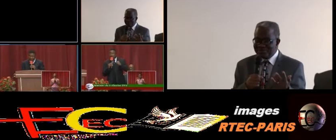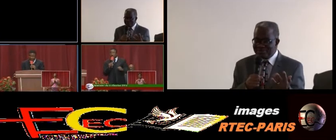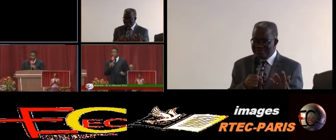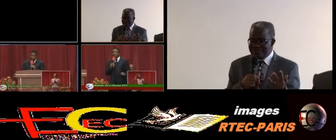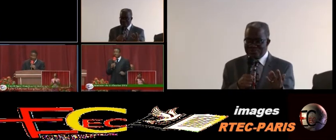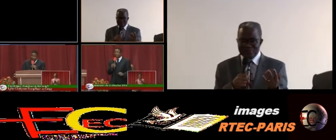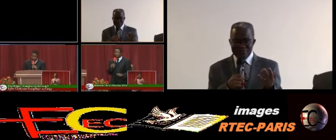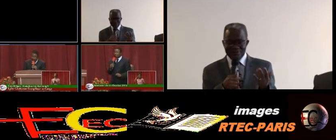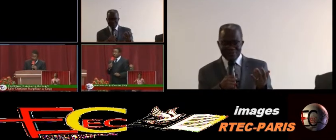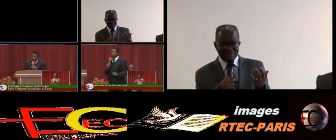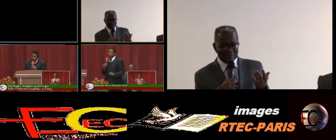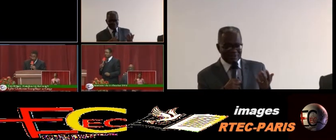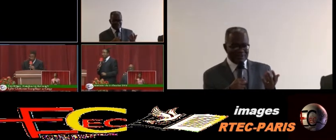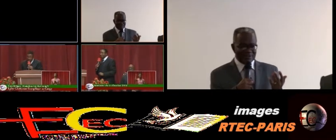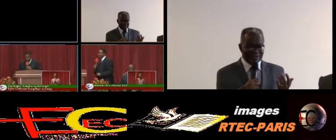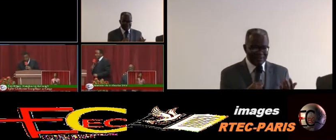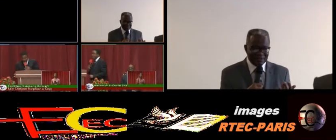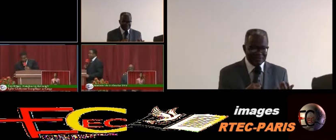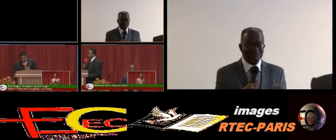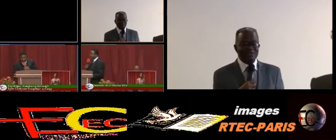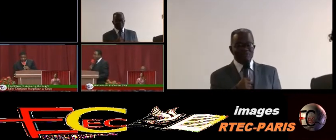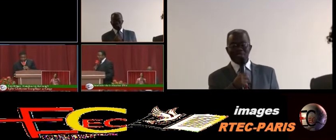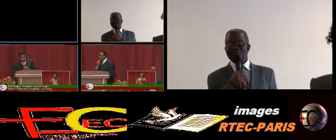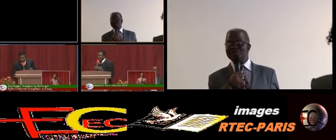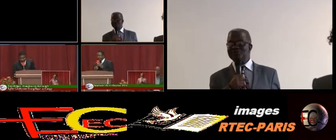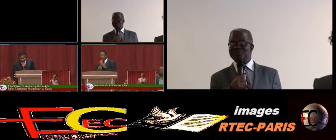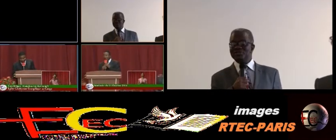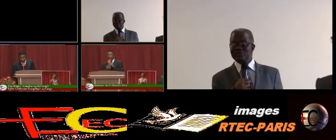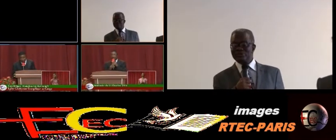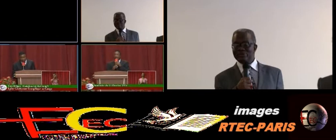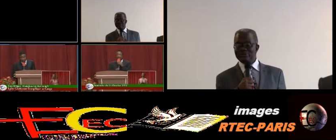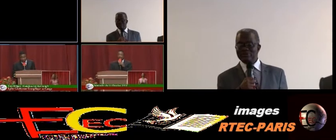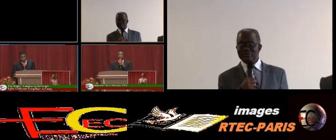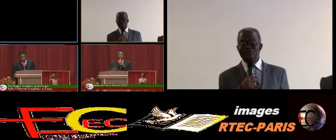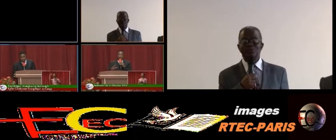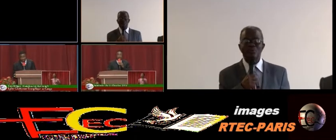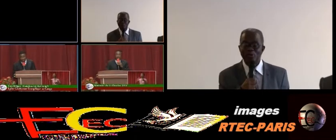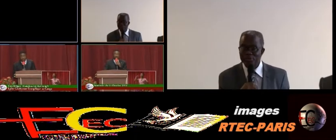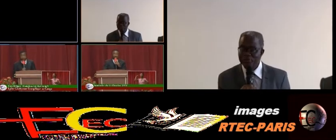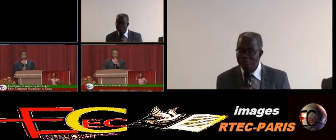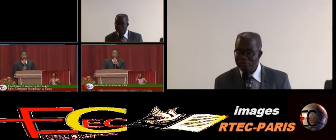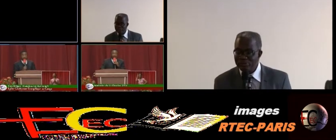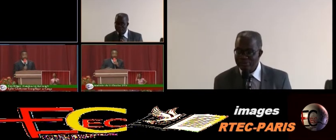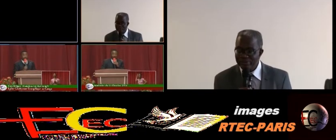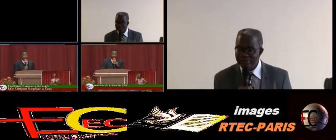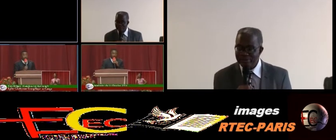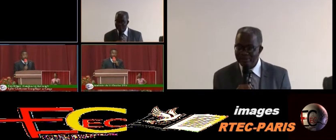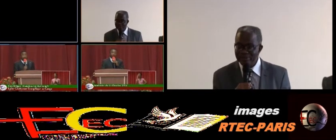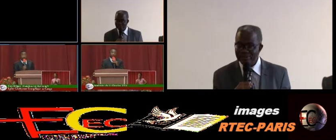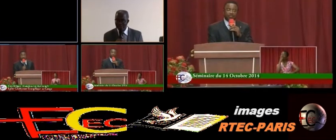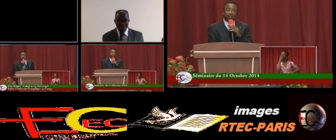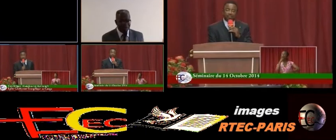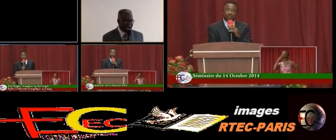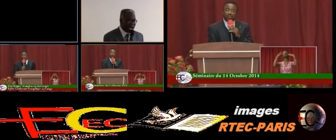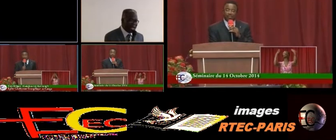faisons dans ce monde? Vous savez, vous voulez que je vous dise ce que nous faisons? Nous nous moquons de Dieu.